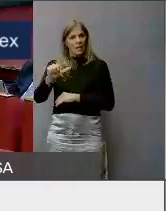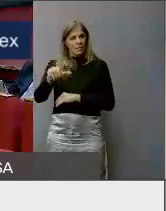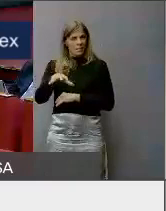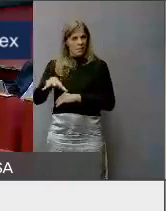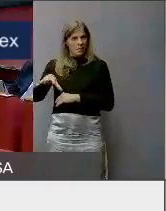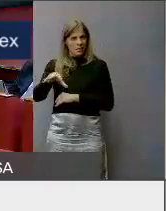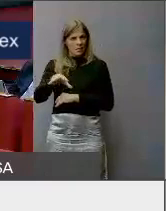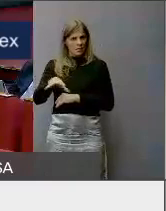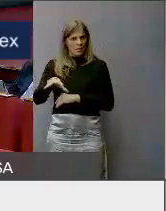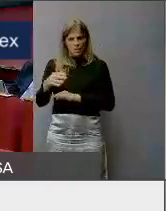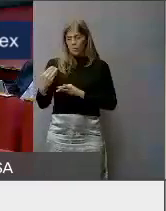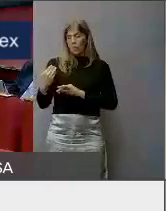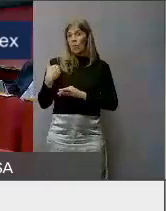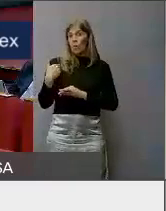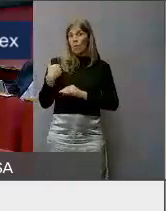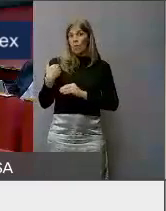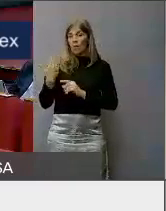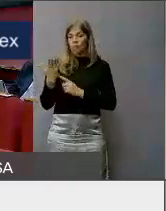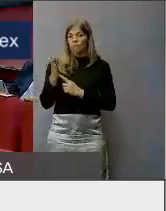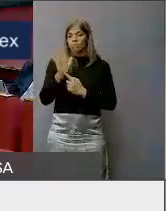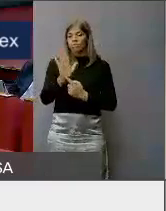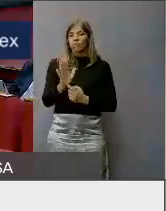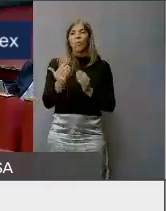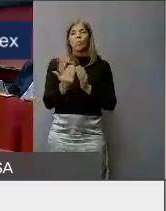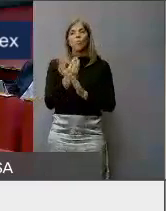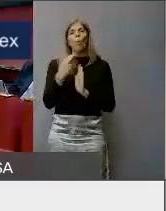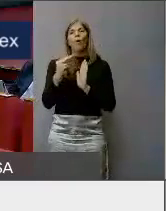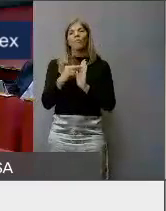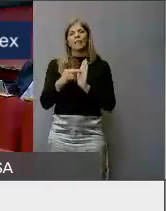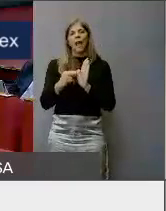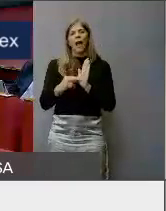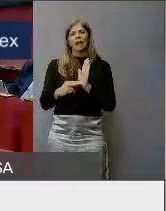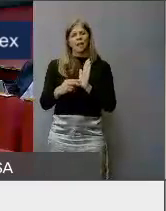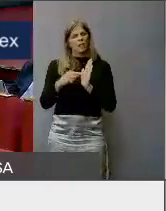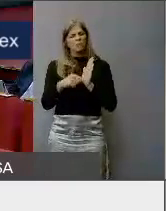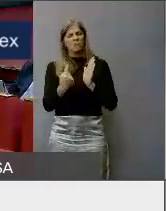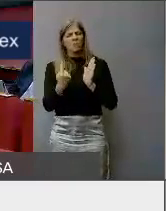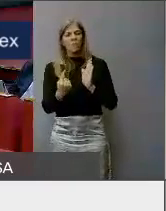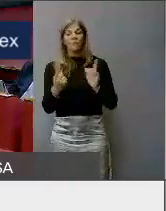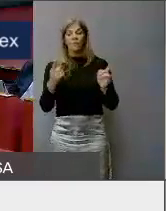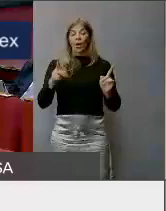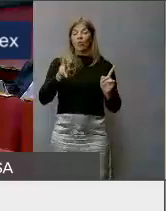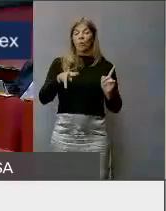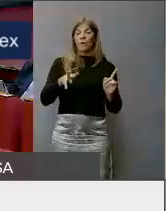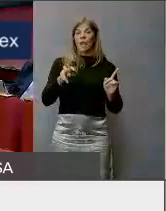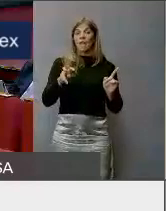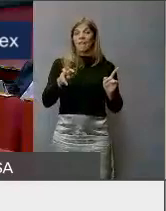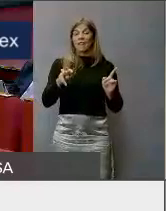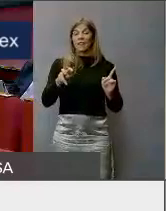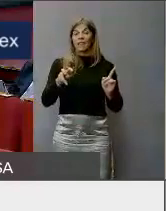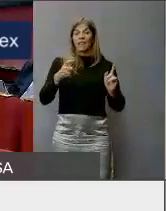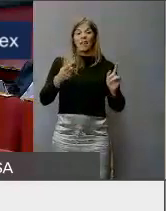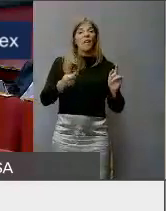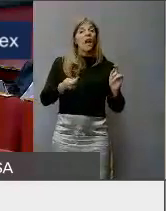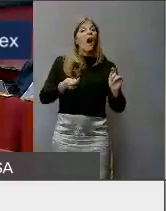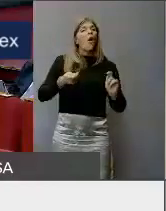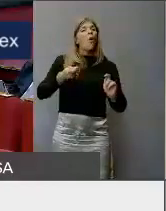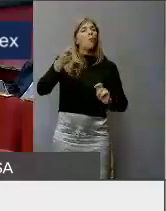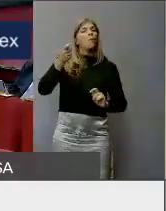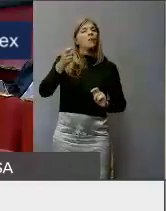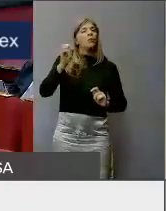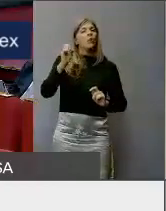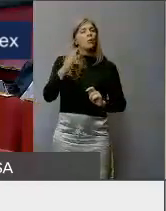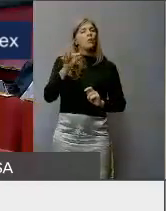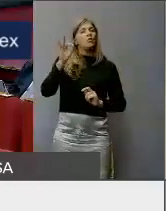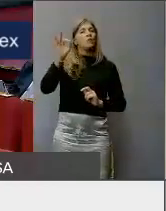presentato i nuovi dati e dicono che nel 2020 c'è stato un aumento del 15 per cento di accessi da